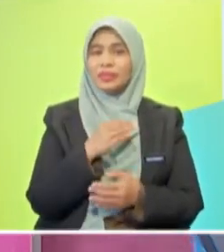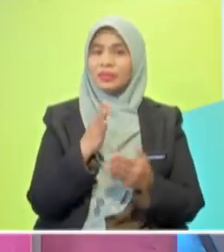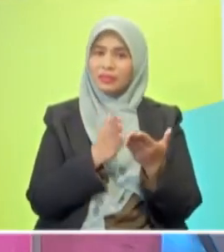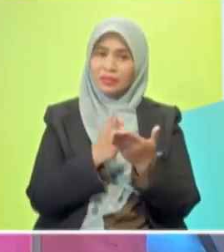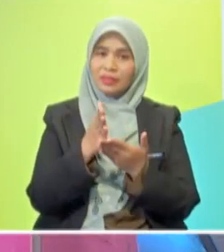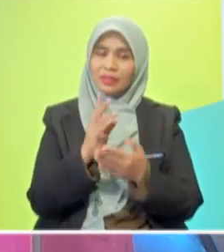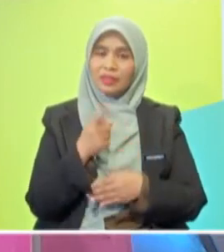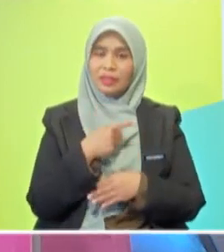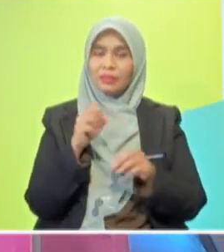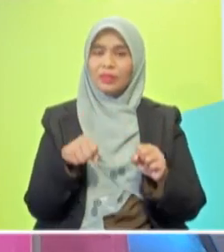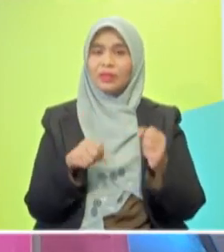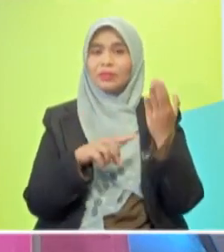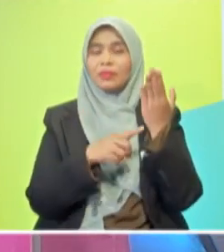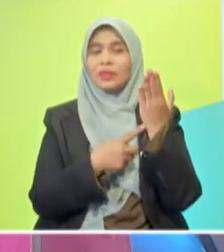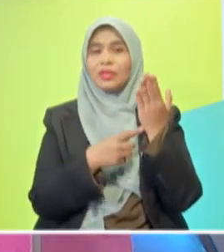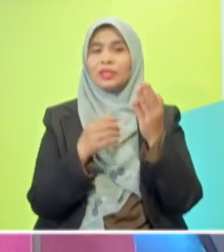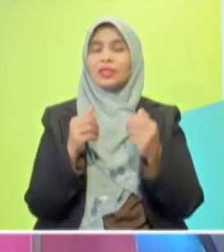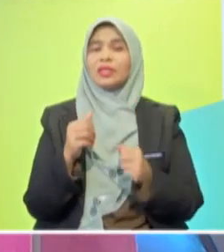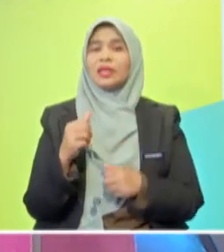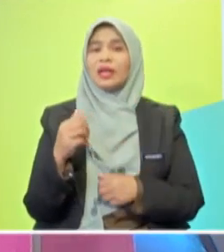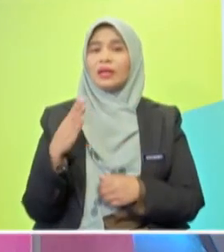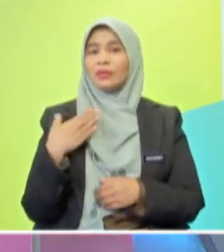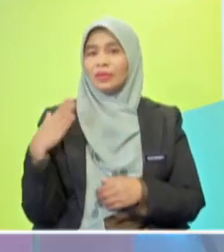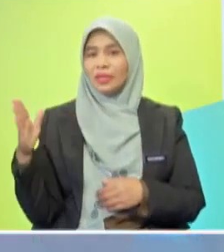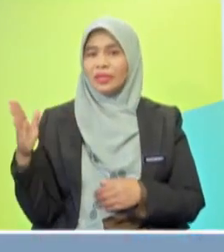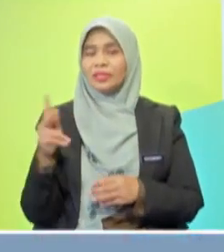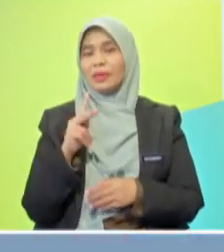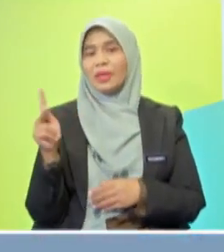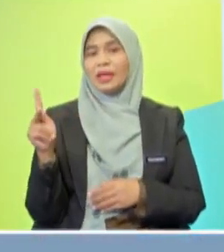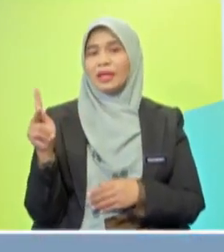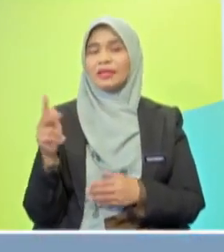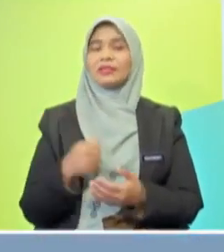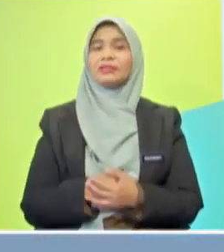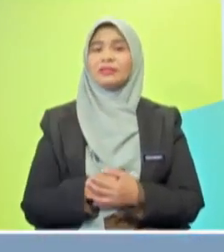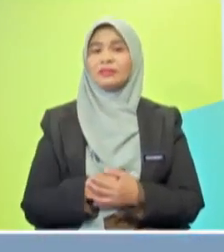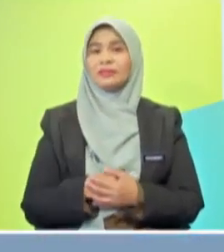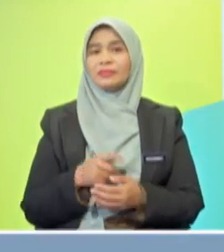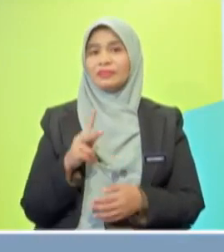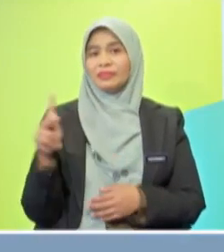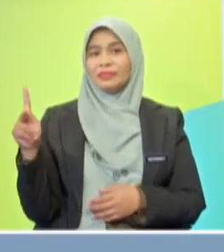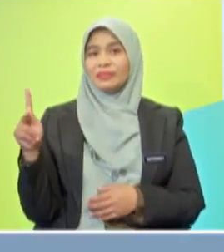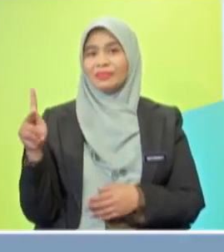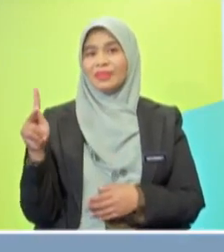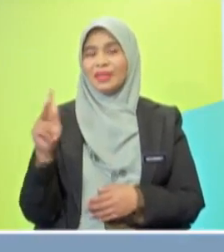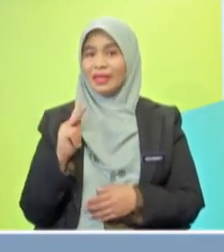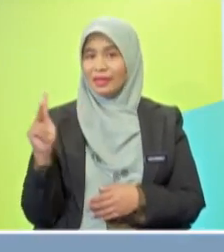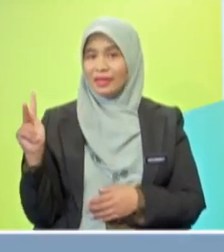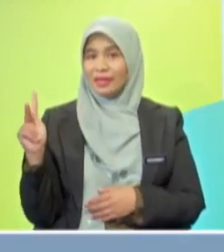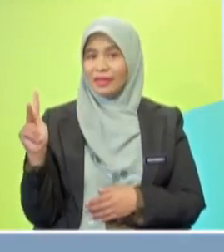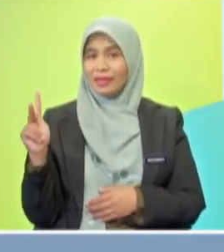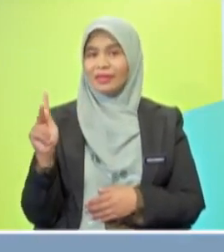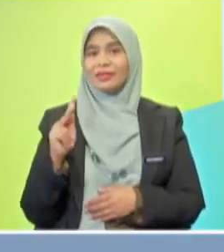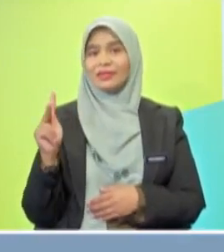seterusnya kita memulakan dengan anggota sebelah kanan. Ini kanan kita. Boleh angkat semua murid-murid? Kanan, mana